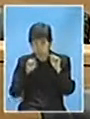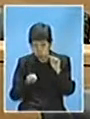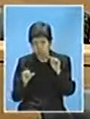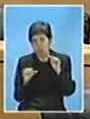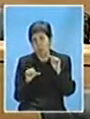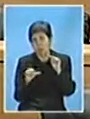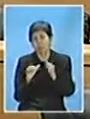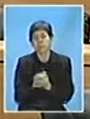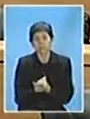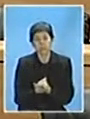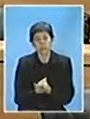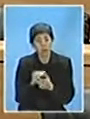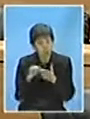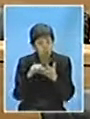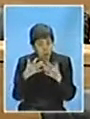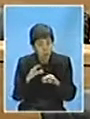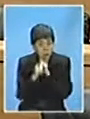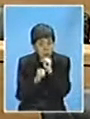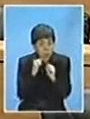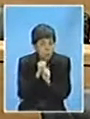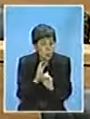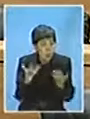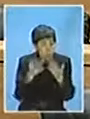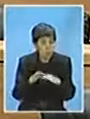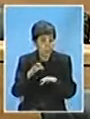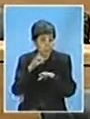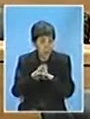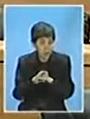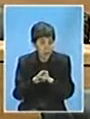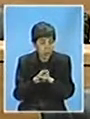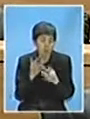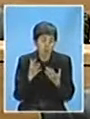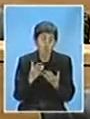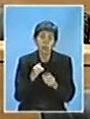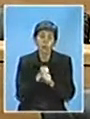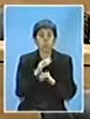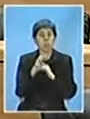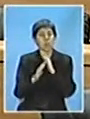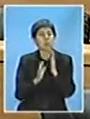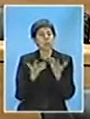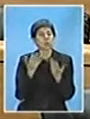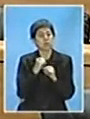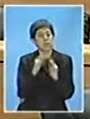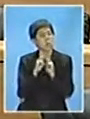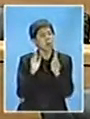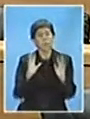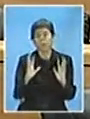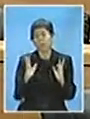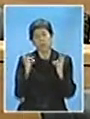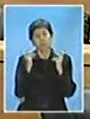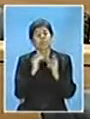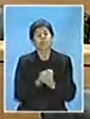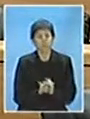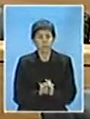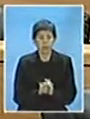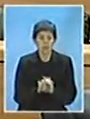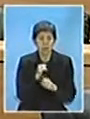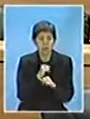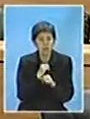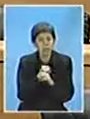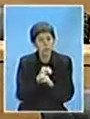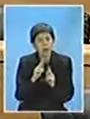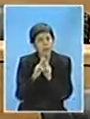รรค4เนี่ยคนนี้หมดวาระดำรงตำแหน่งคณบดีไปแล้วเขาก็ต้องพ้นจากการเป็นกรรมการแต่เขายังไม่ได้พ้น